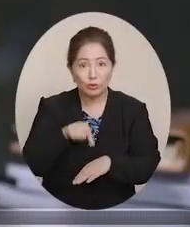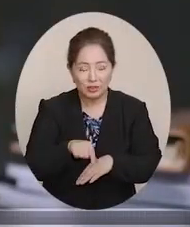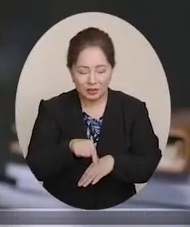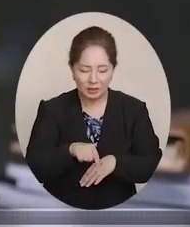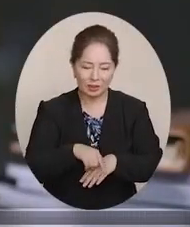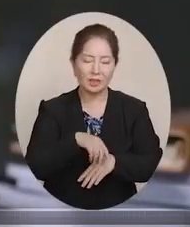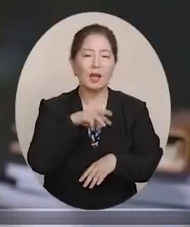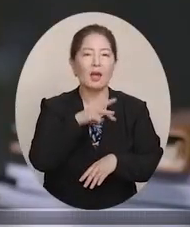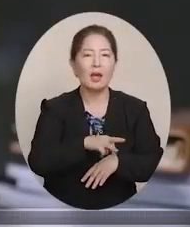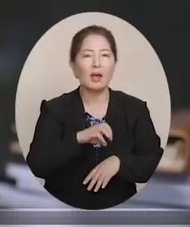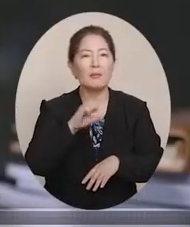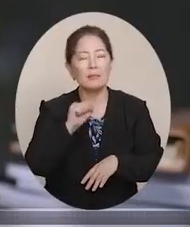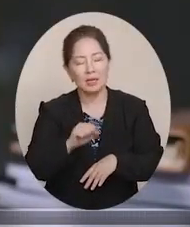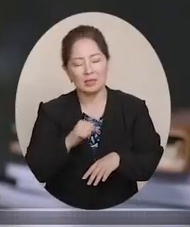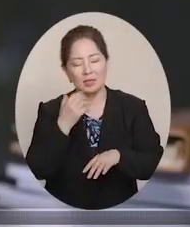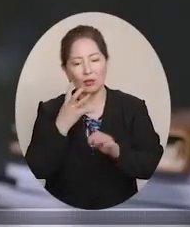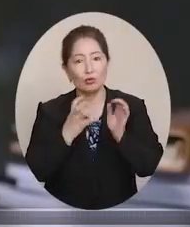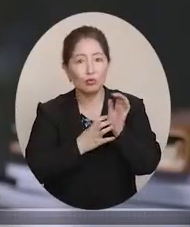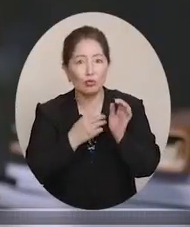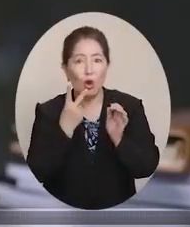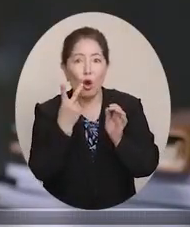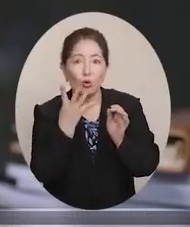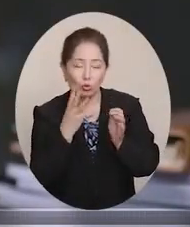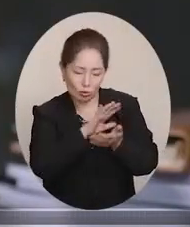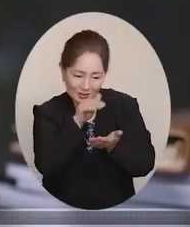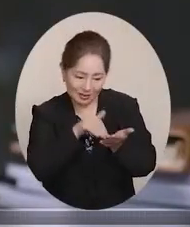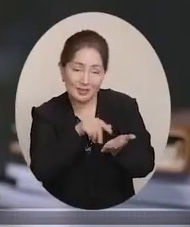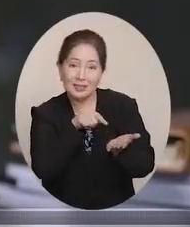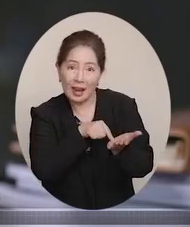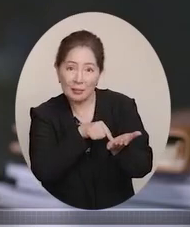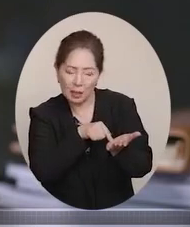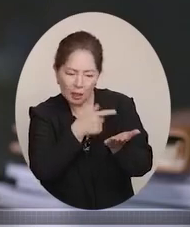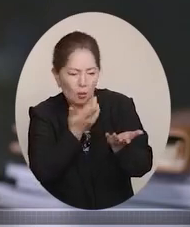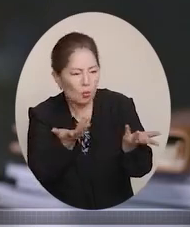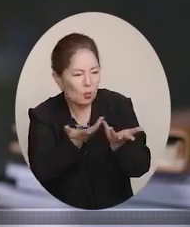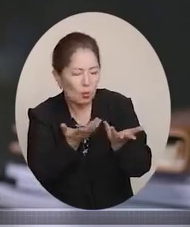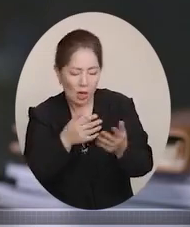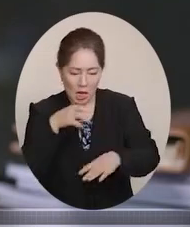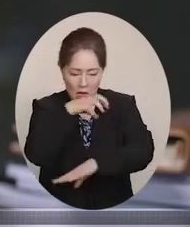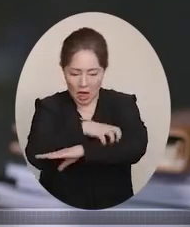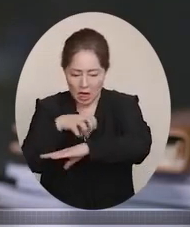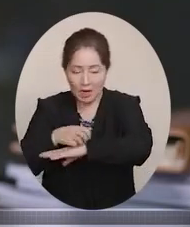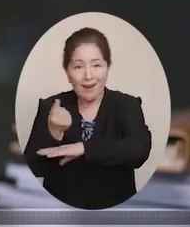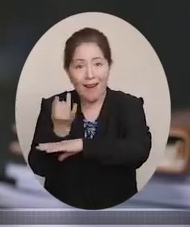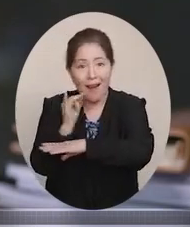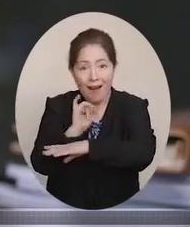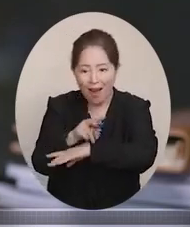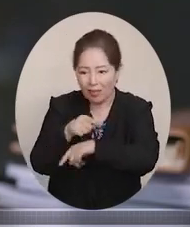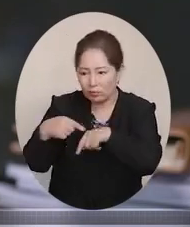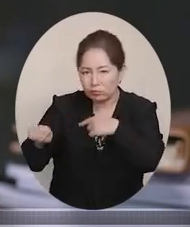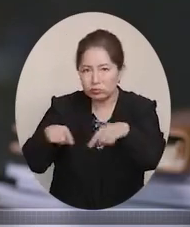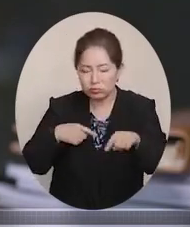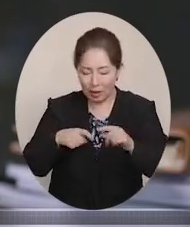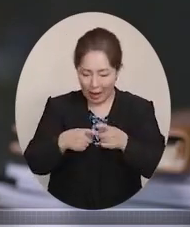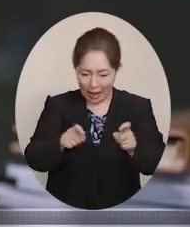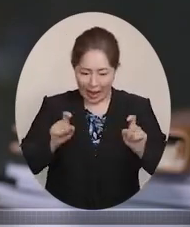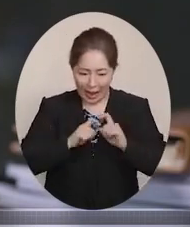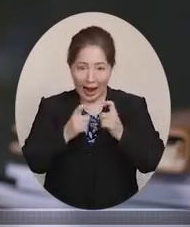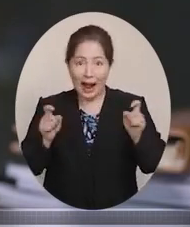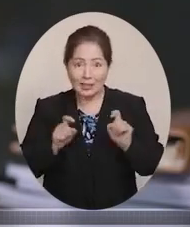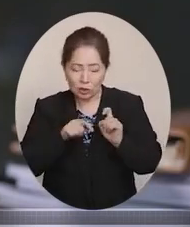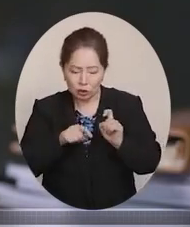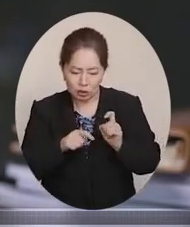байгаа MSM 5024 гэдэг стандарт нь ямар учиртай юм бэ гэвэл гэр хорооллын айлуудыг хашаанда яг ийм